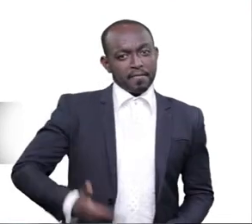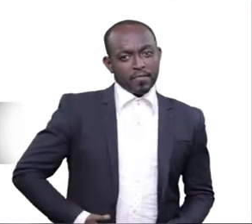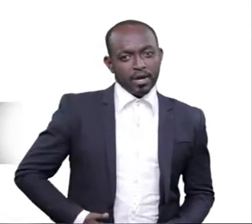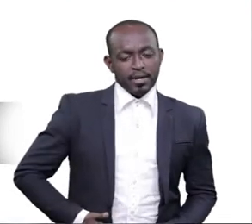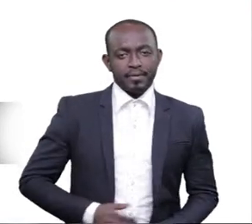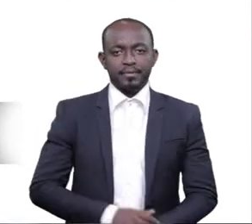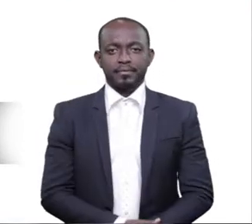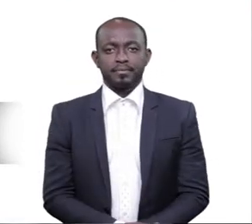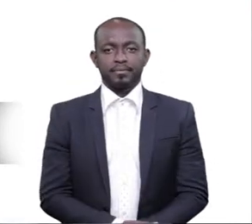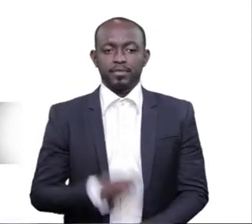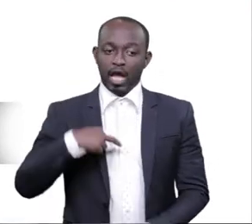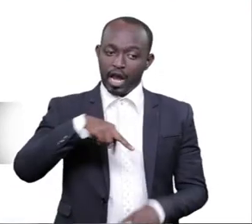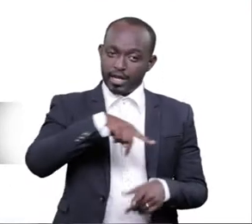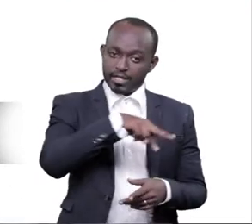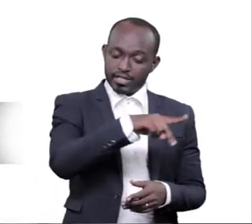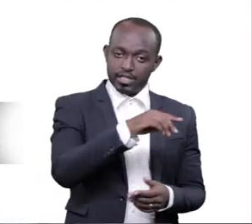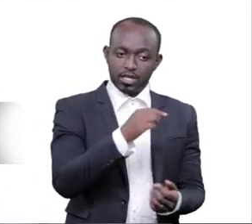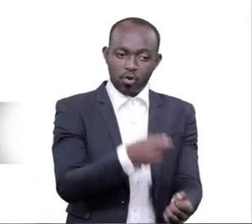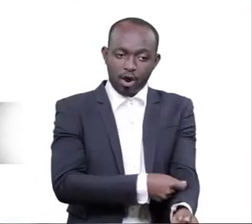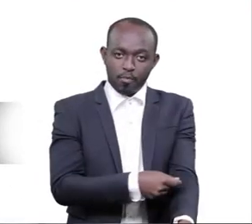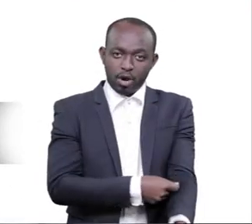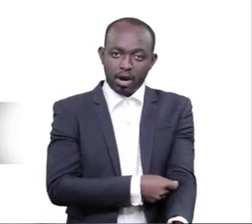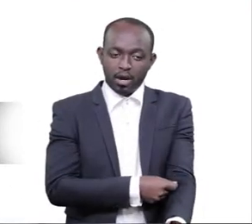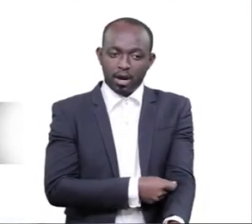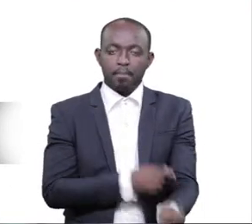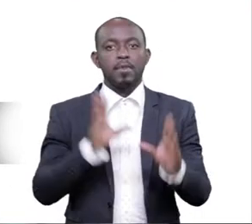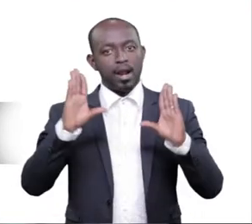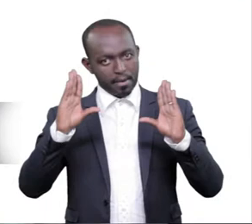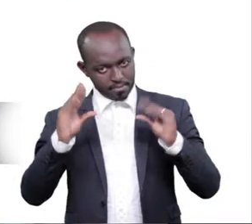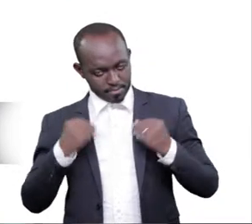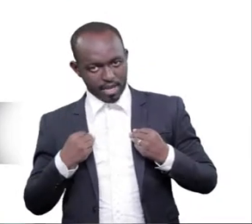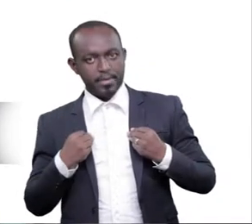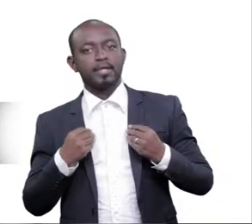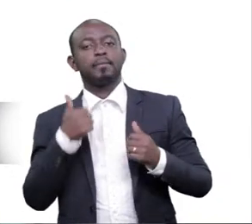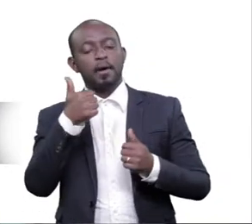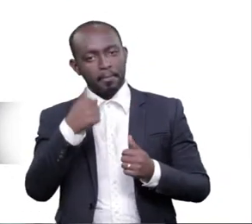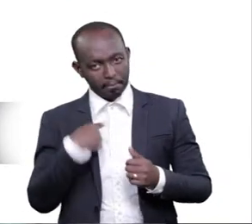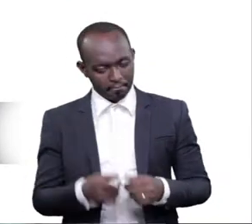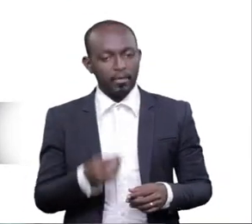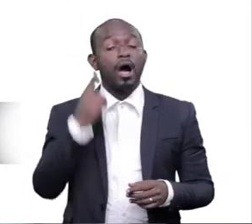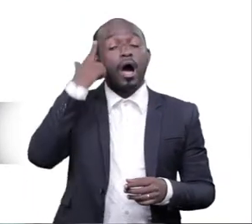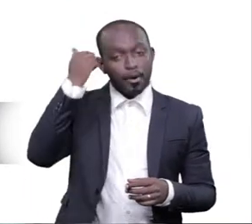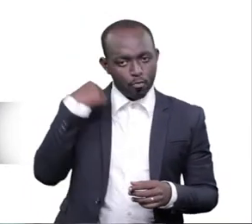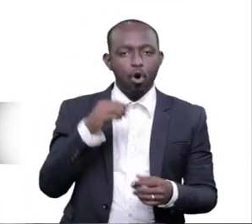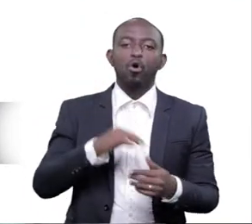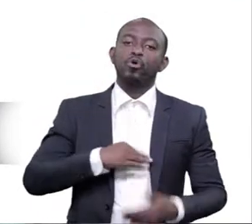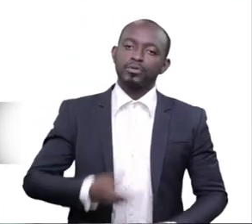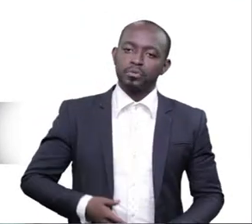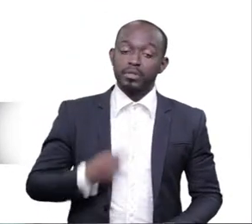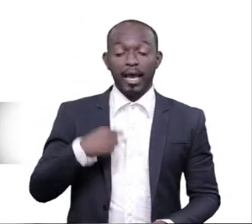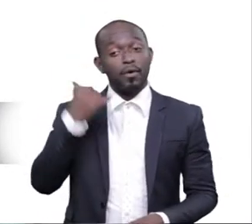ubwo nahise njya kwa muganga nibo bambwiye ko ntwite ndangije mbimubwira ntari nanagera mu